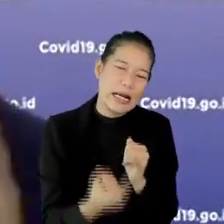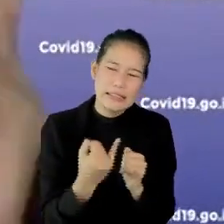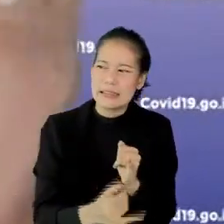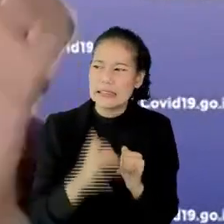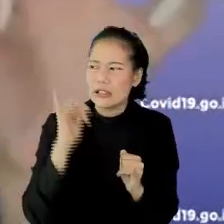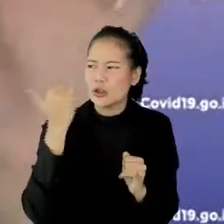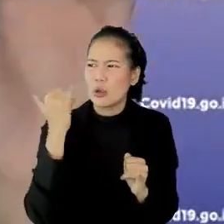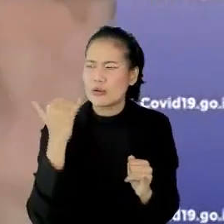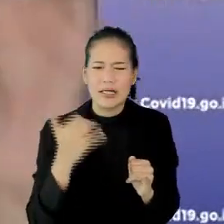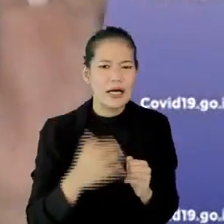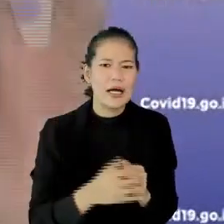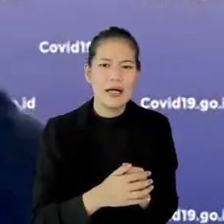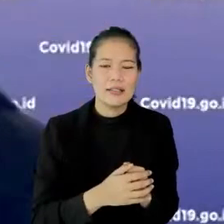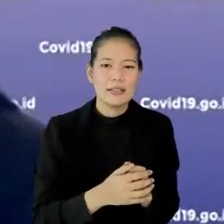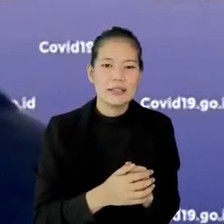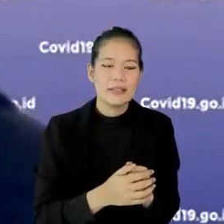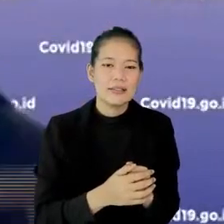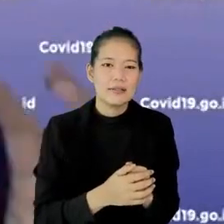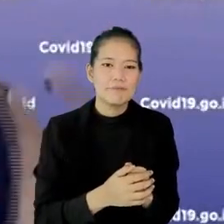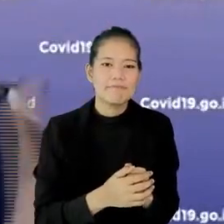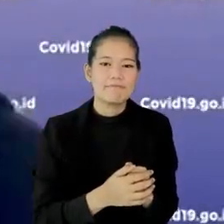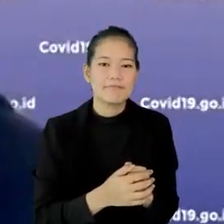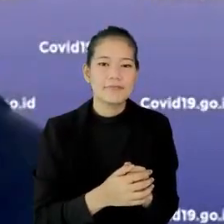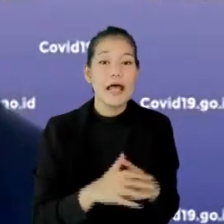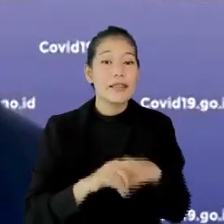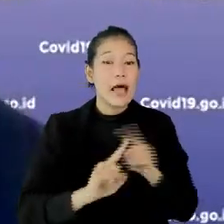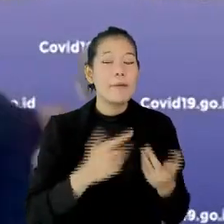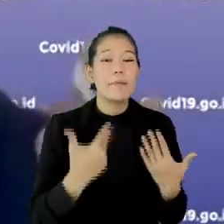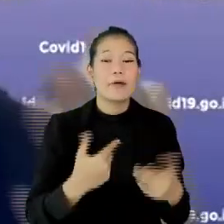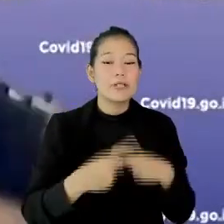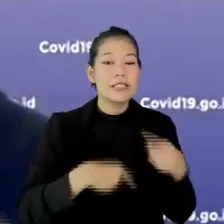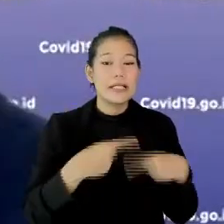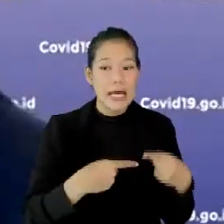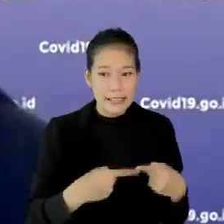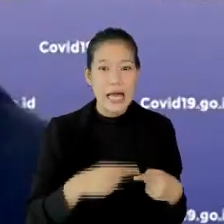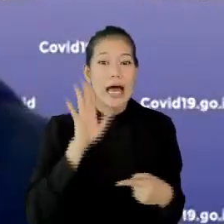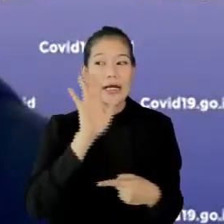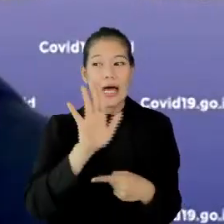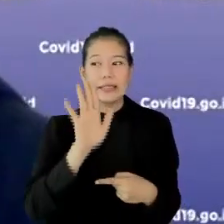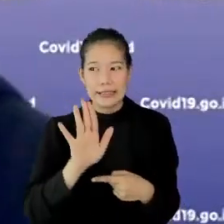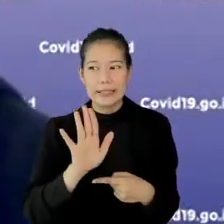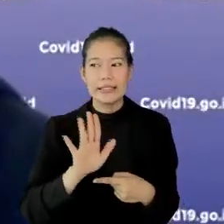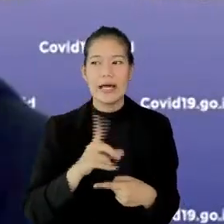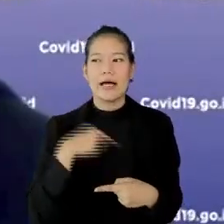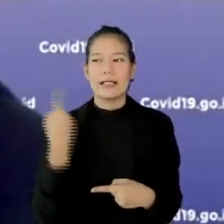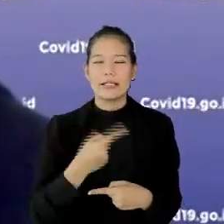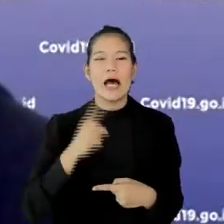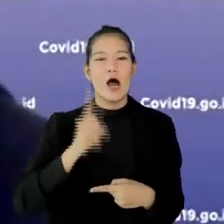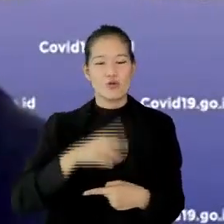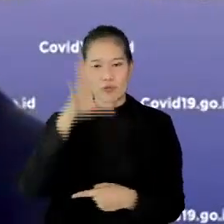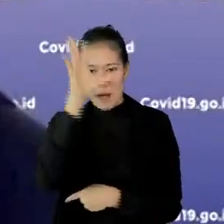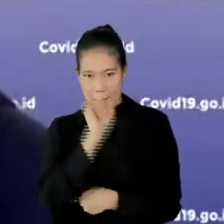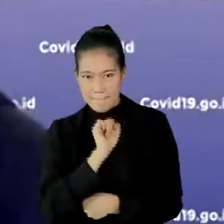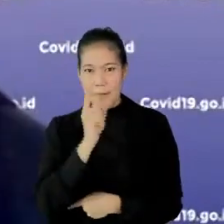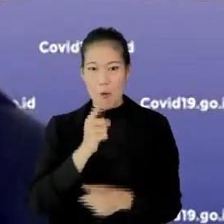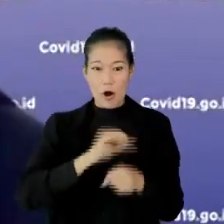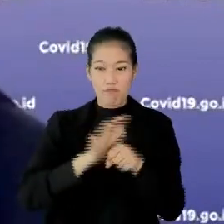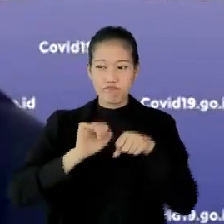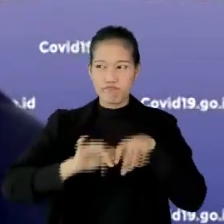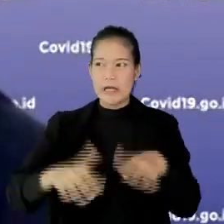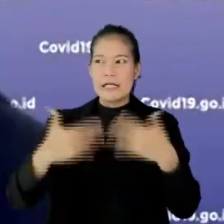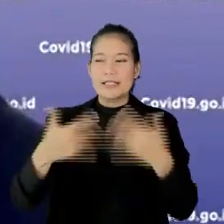Jogja. Tadi ada 2 tuh yang dikasih warna merah sama Dokter Betty. Tapi apapun ceritanya, kedepannya ini kita masih mengerti bahwa pandeminya